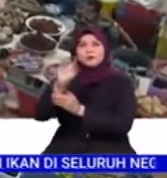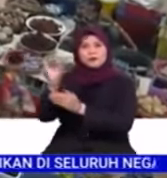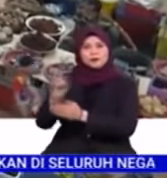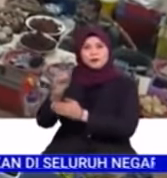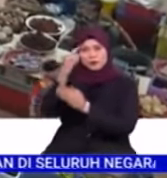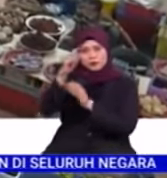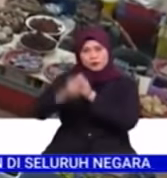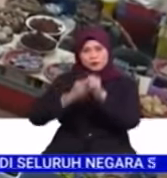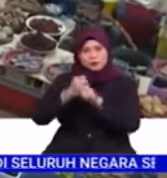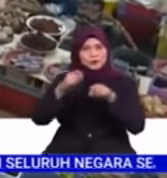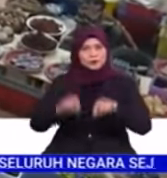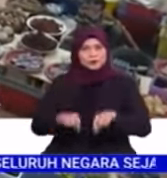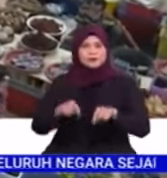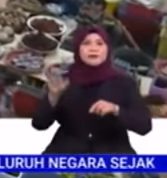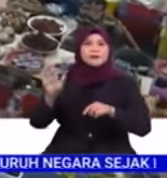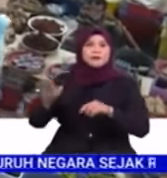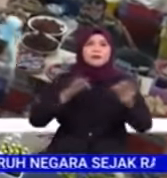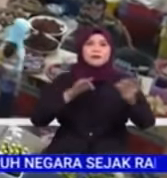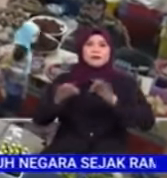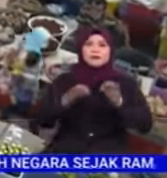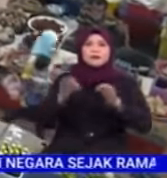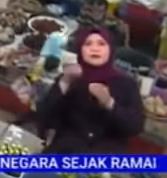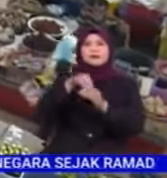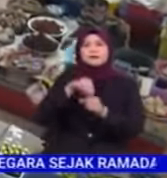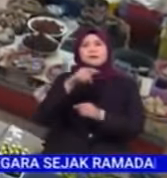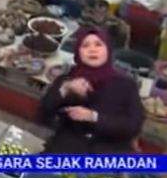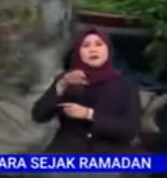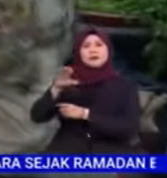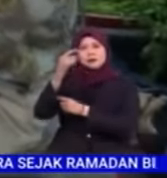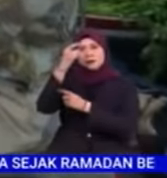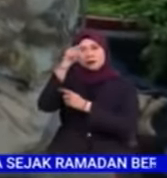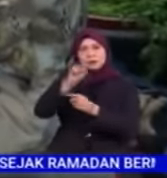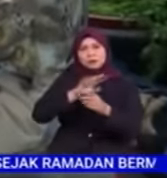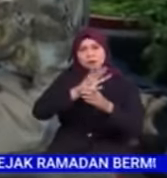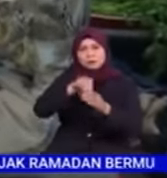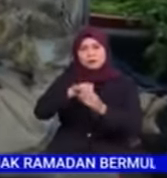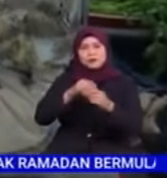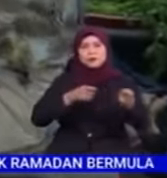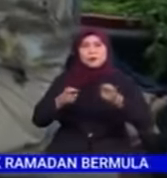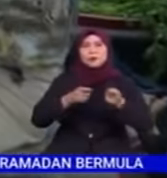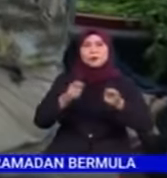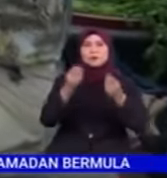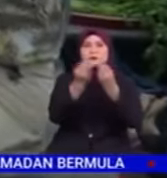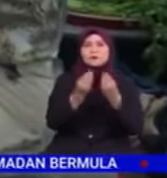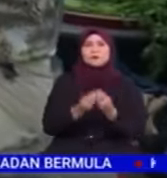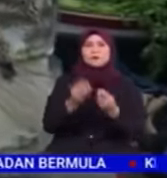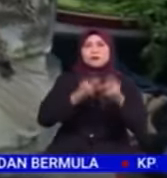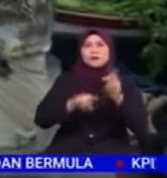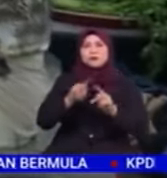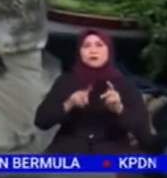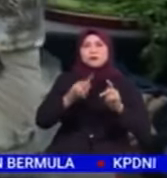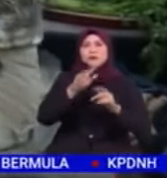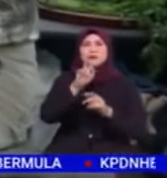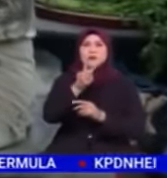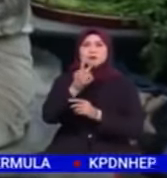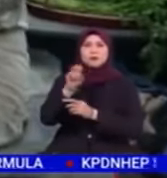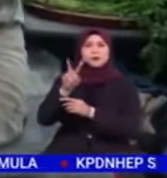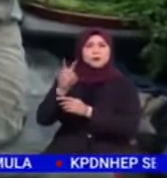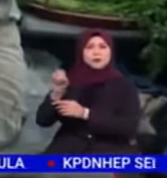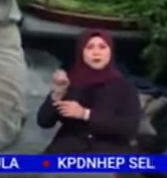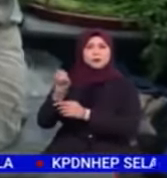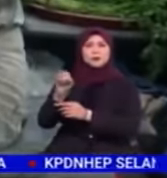tahun ini 12.00 hari itu jalan sidang media berhubung Cecil Ibad urus banci penduduk dan Perumahan Desa